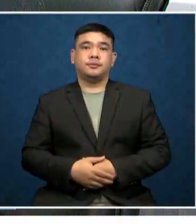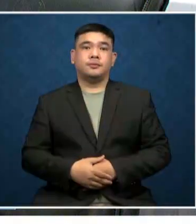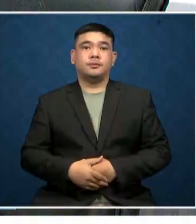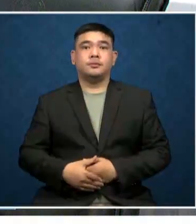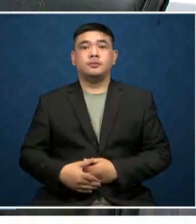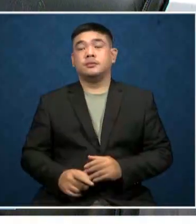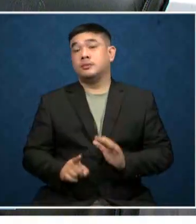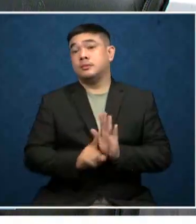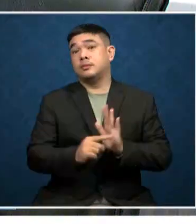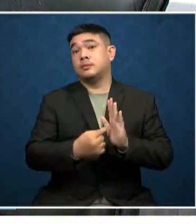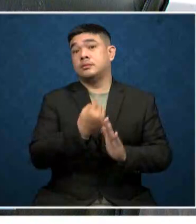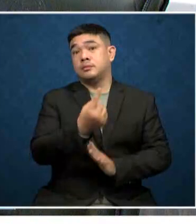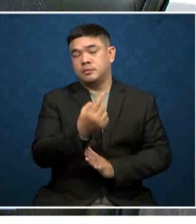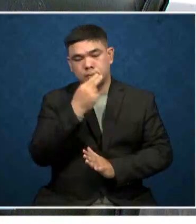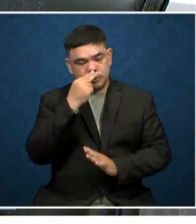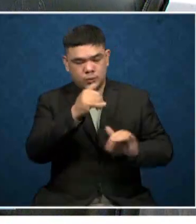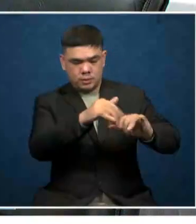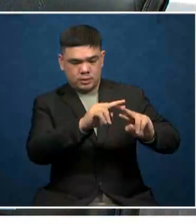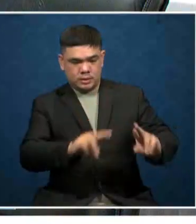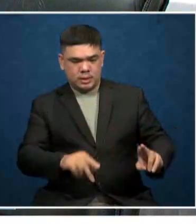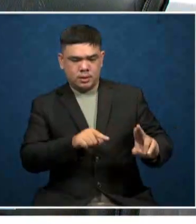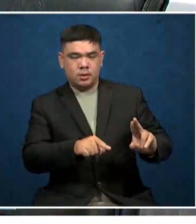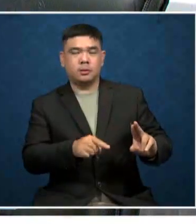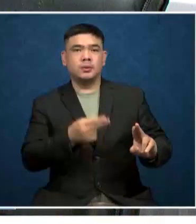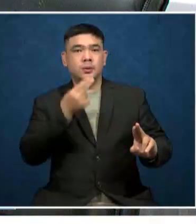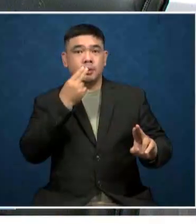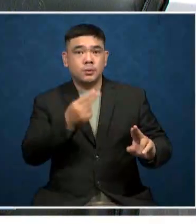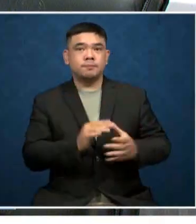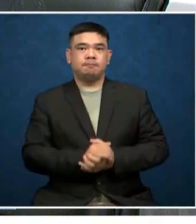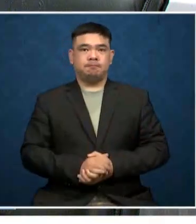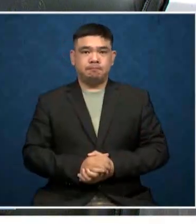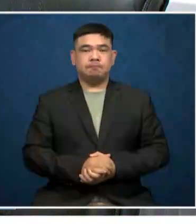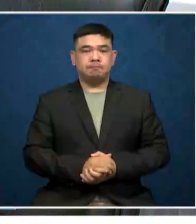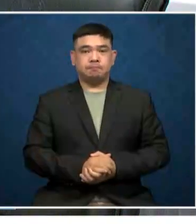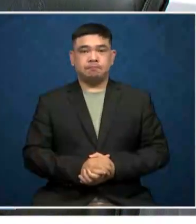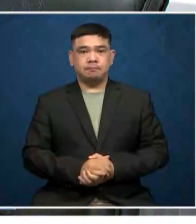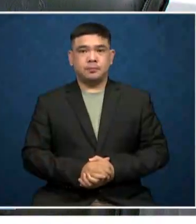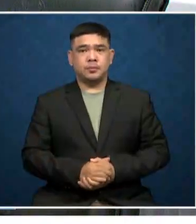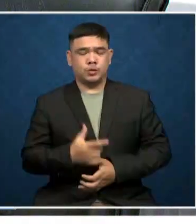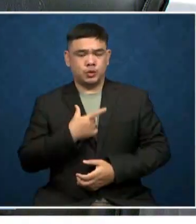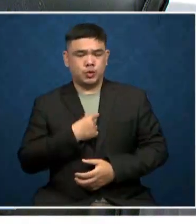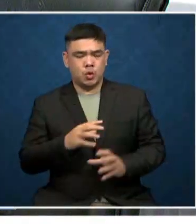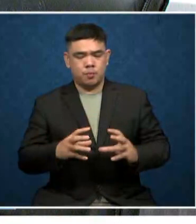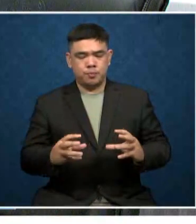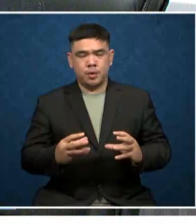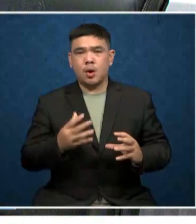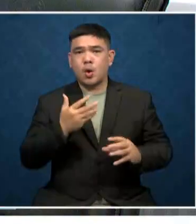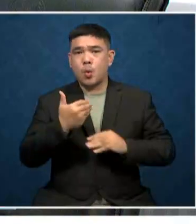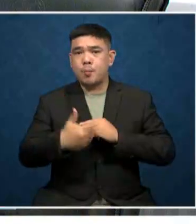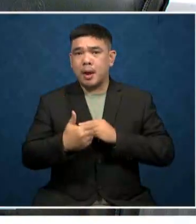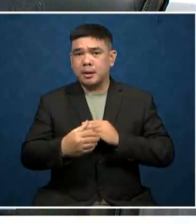ครั้งแรกเนี่ยเข้ามาในร้านคาเฟ่รู้สึกชอบครัวซองแล้ว